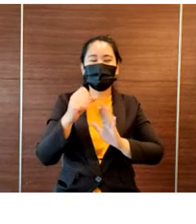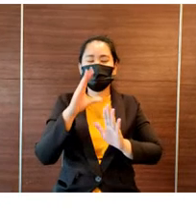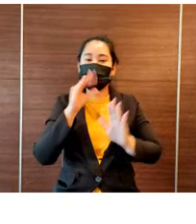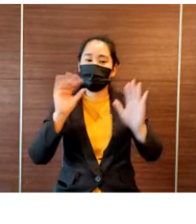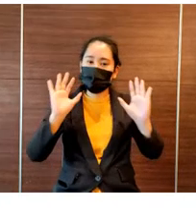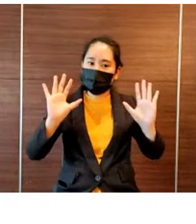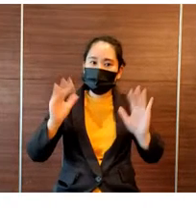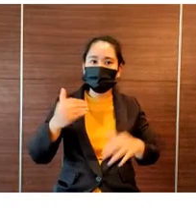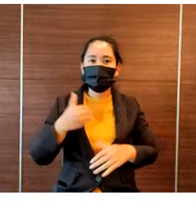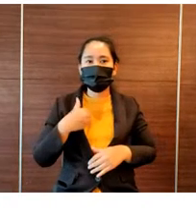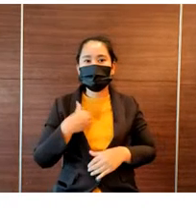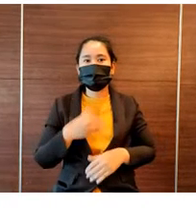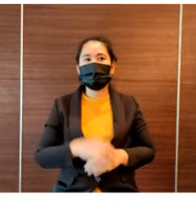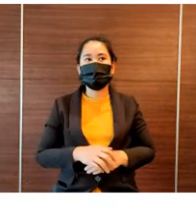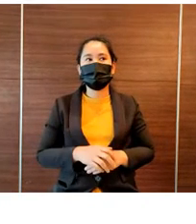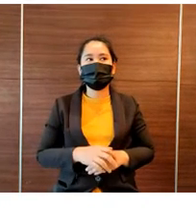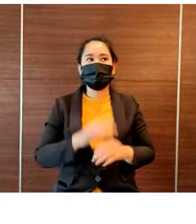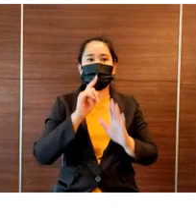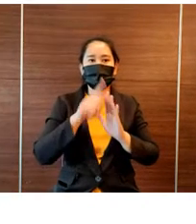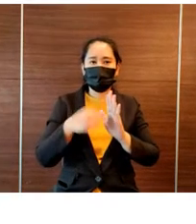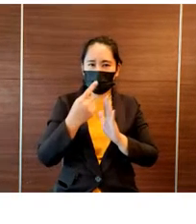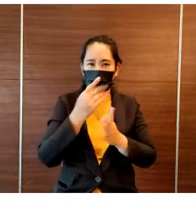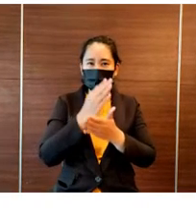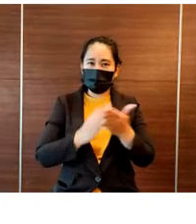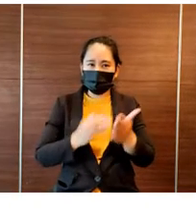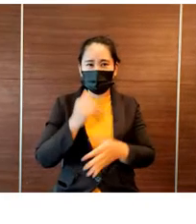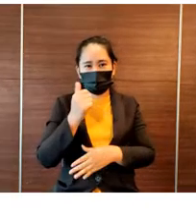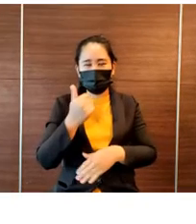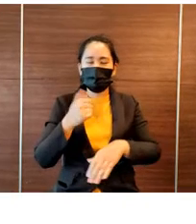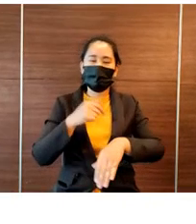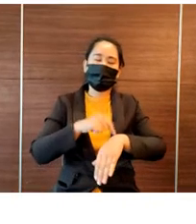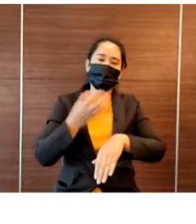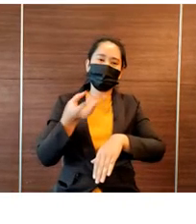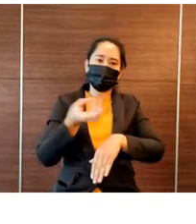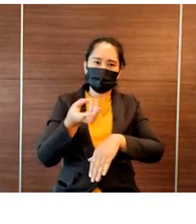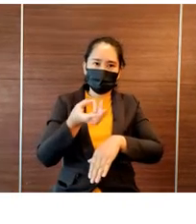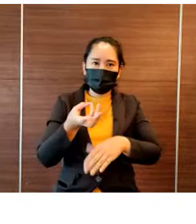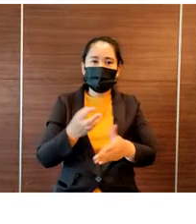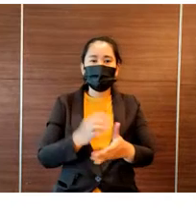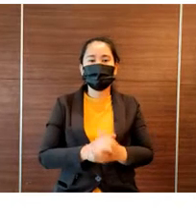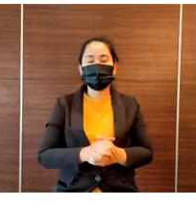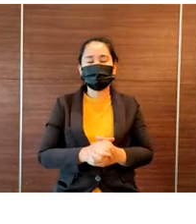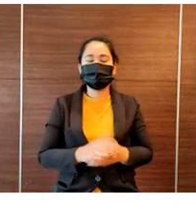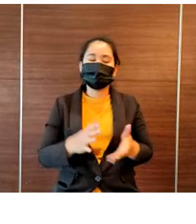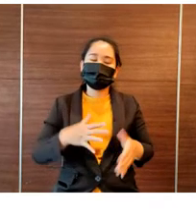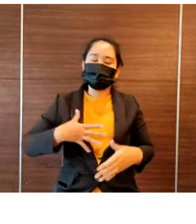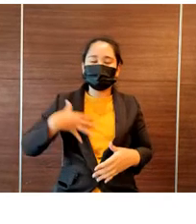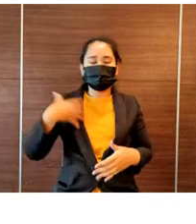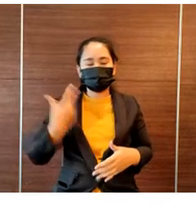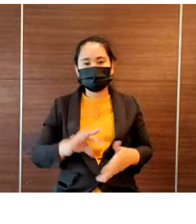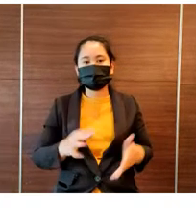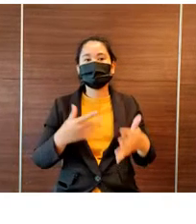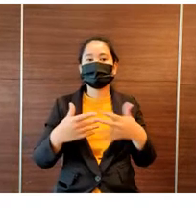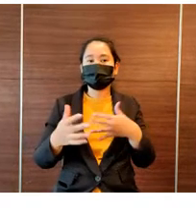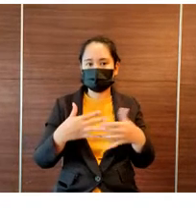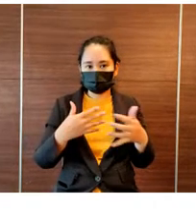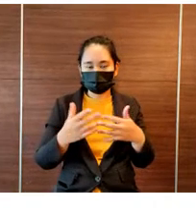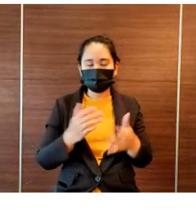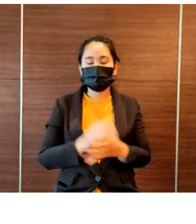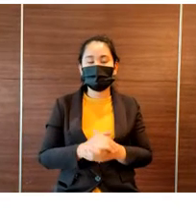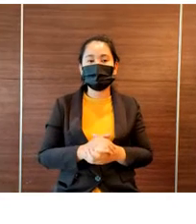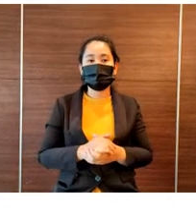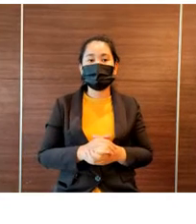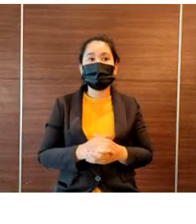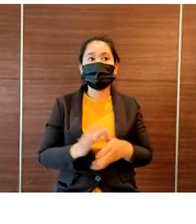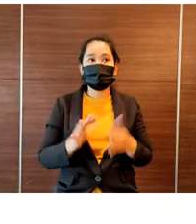อไหมคะให้ชั่วโมงครึ่งนะคะรอให้เพื่อนเกิดไปกินข้าวด้วยสักเที่ยงครึ่งนะคะเดี๋ยวจะลากท้องหิวกันไปนะคะ